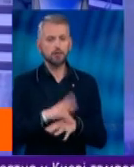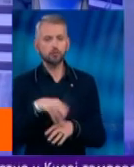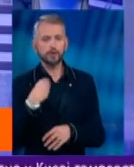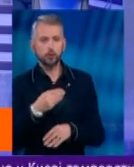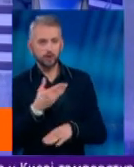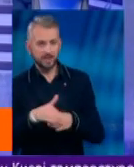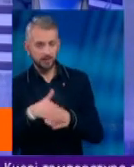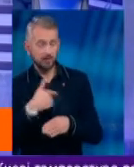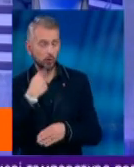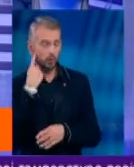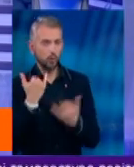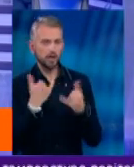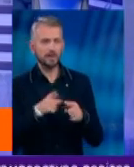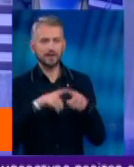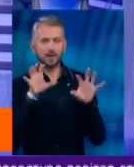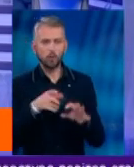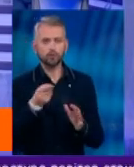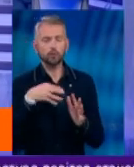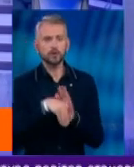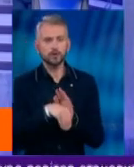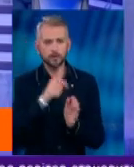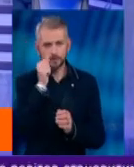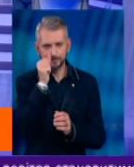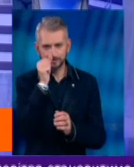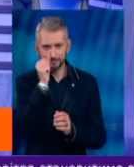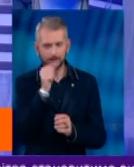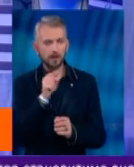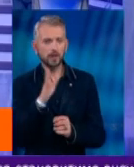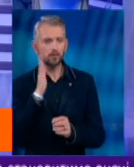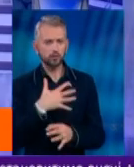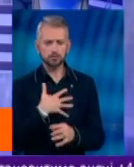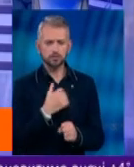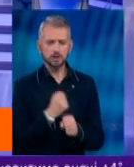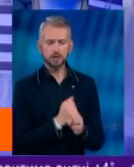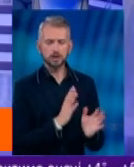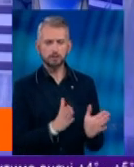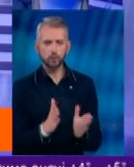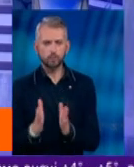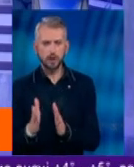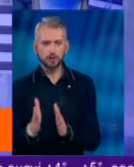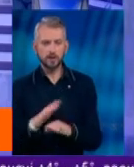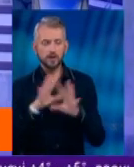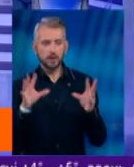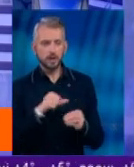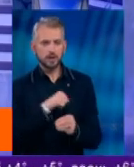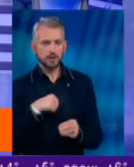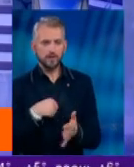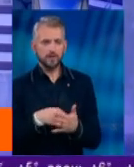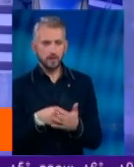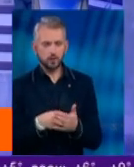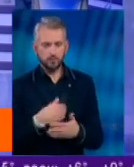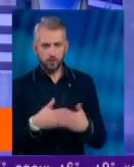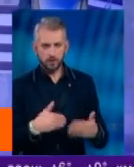Тому я думаю, зараз цей закон, в тому числі, він буде дисциплінувати от, взагалі сам цей фінансовий